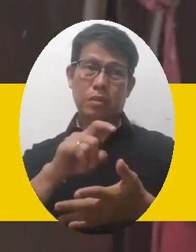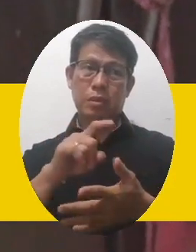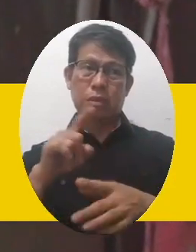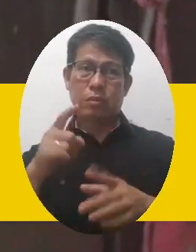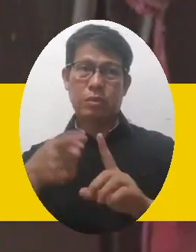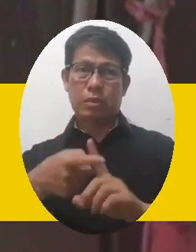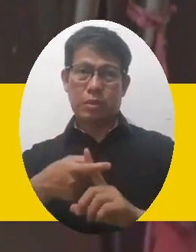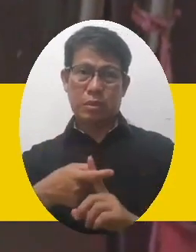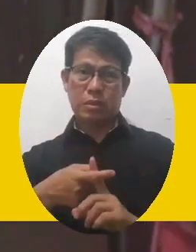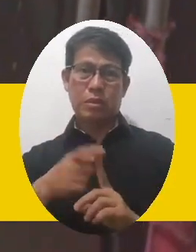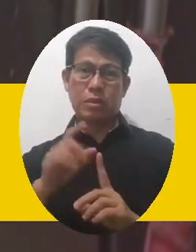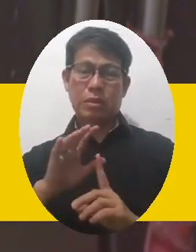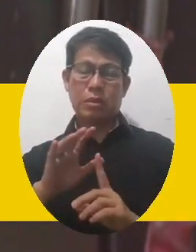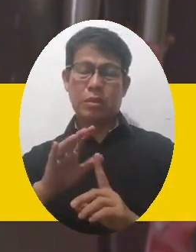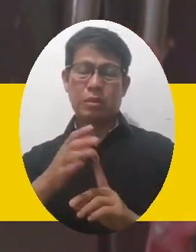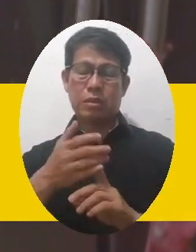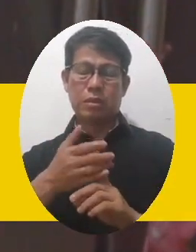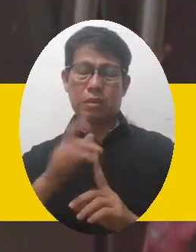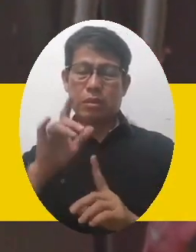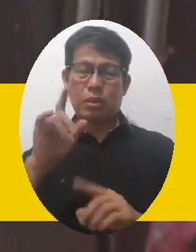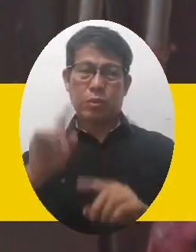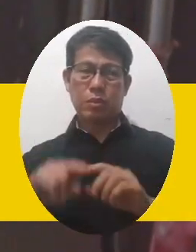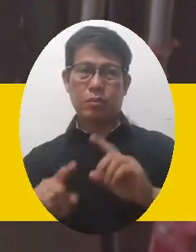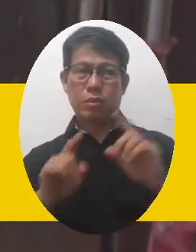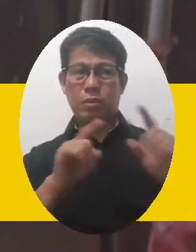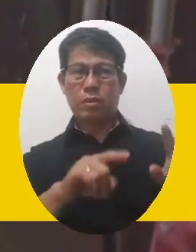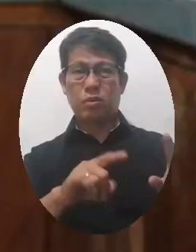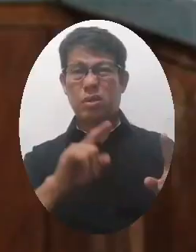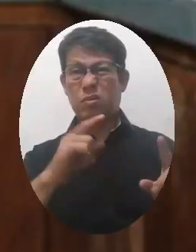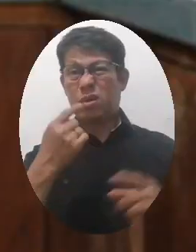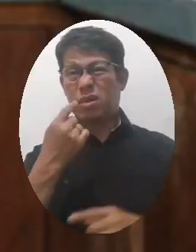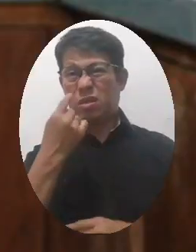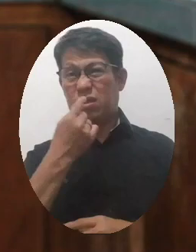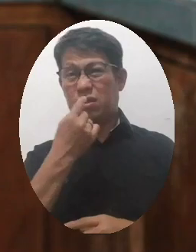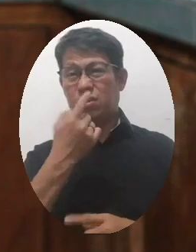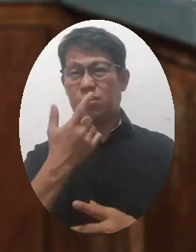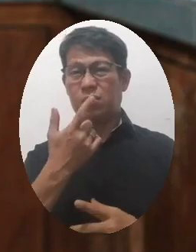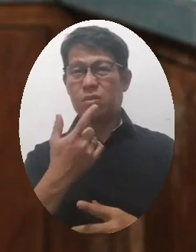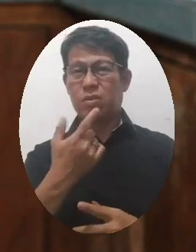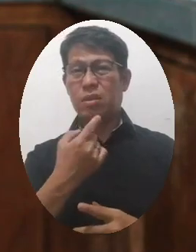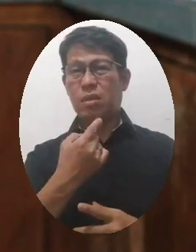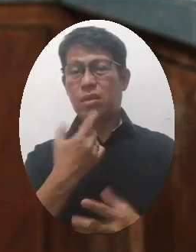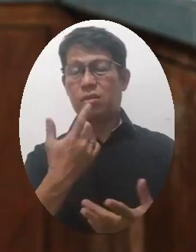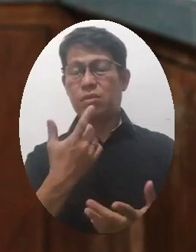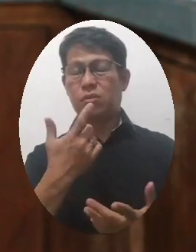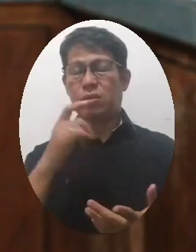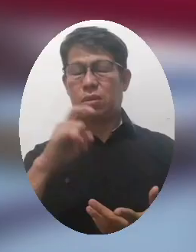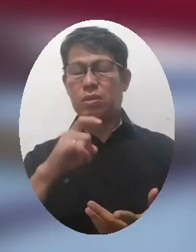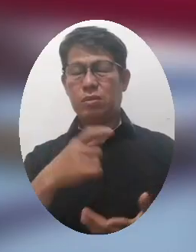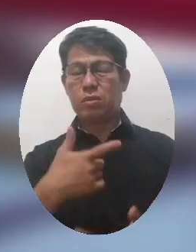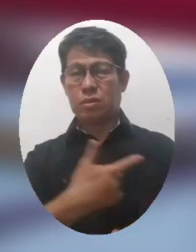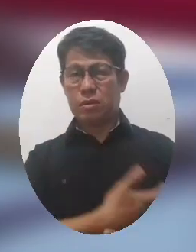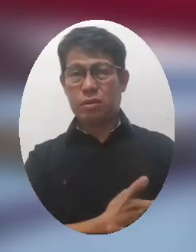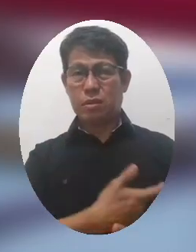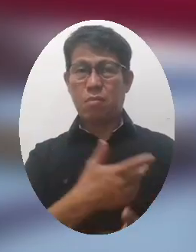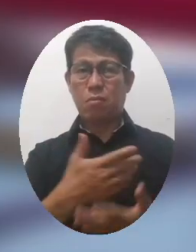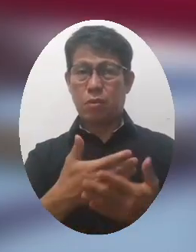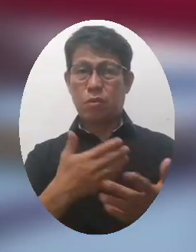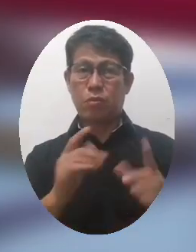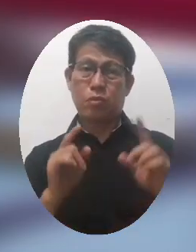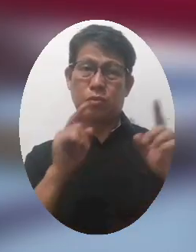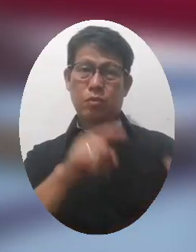kailangan may ano ka muna, swab bago ka mapunta ng center or meron kang inject